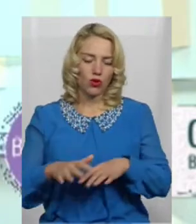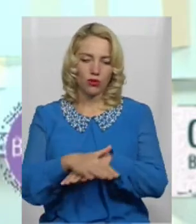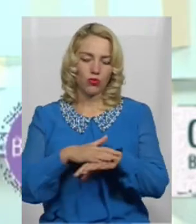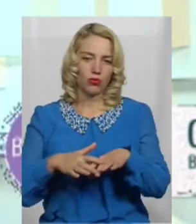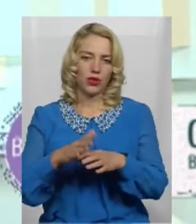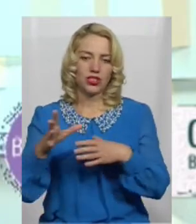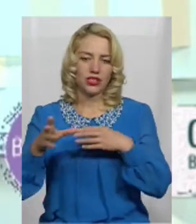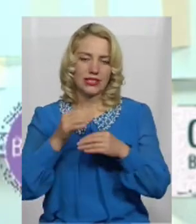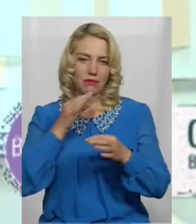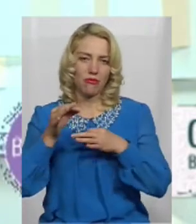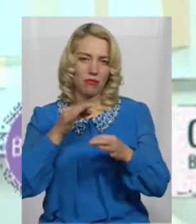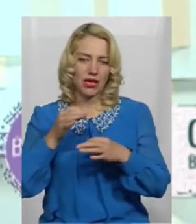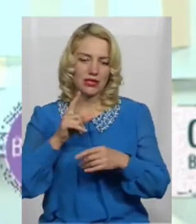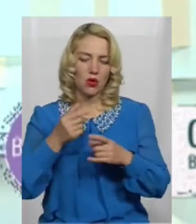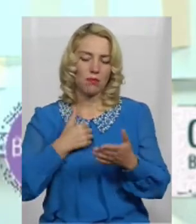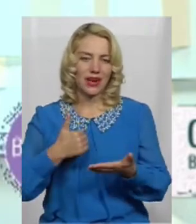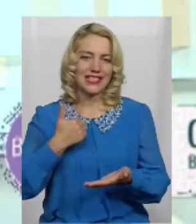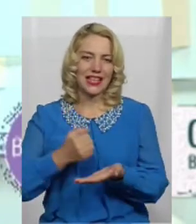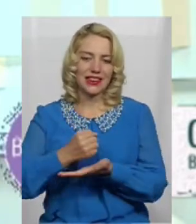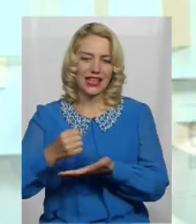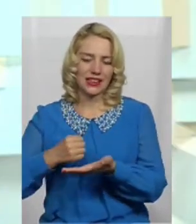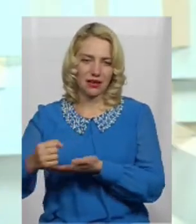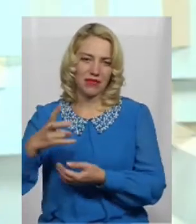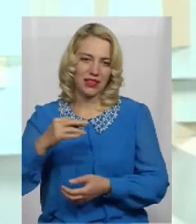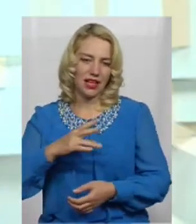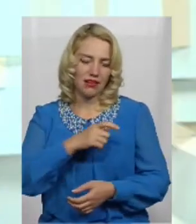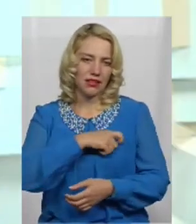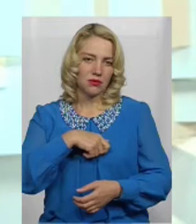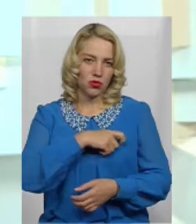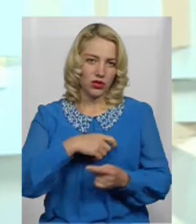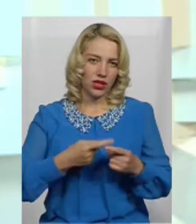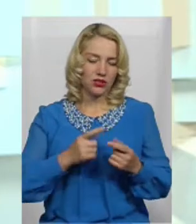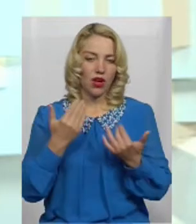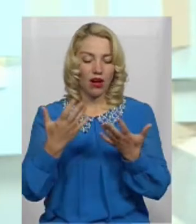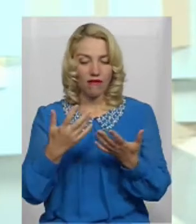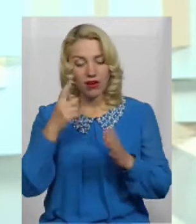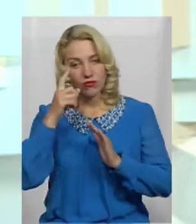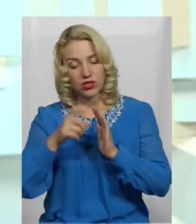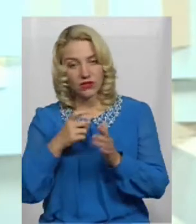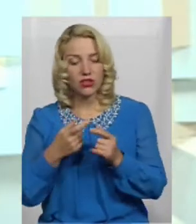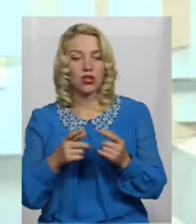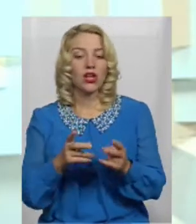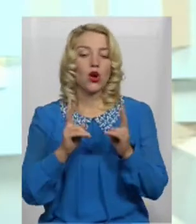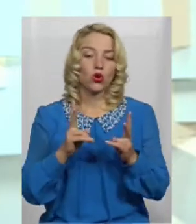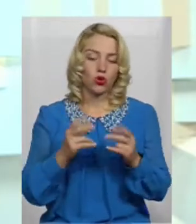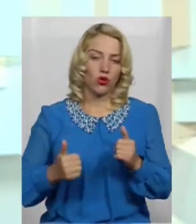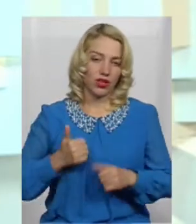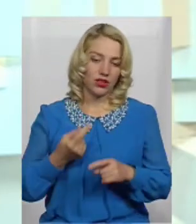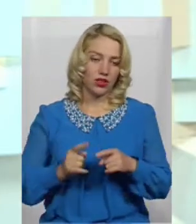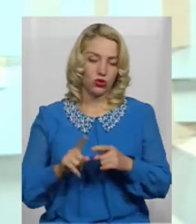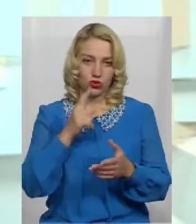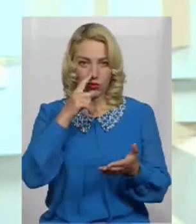із претендентами на парламентські крісла. А вам, шановні глядачі і слухачі, визначатися, хто насправді гідний того,